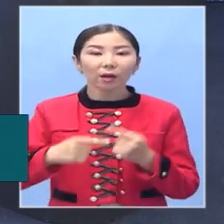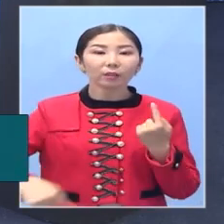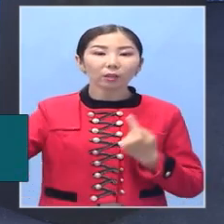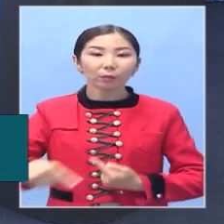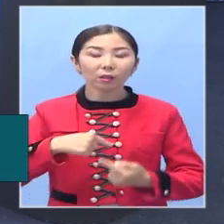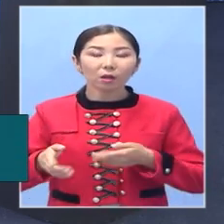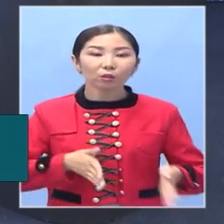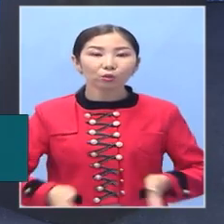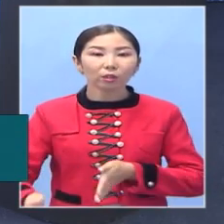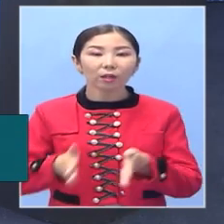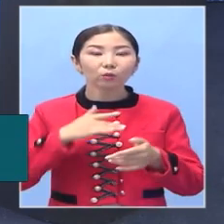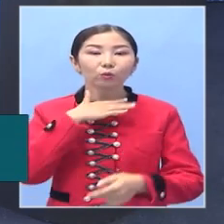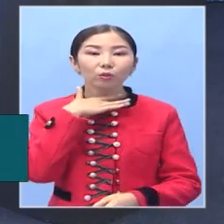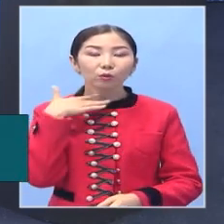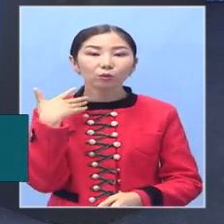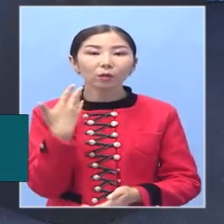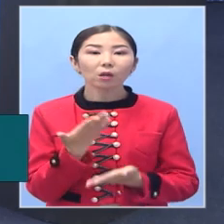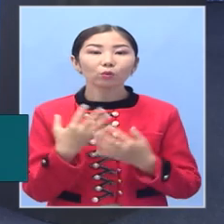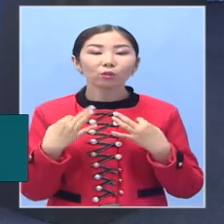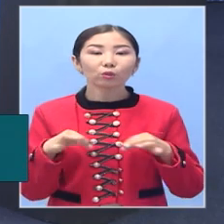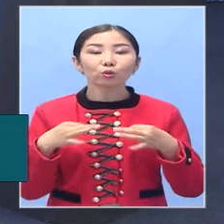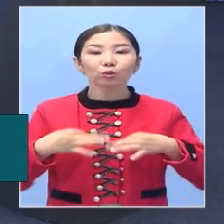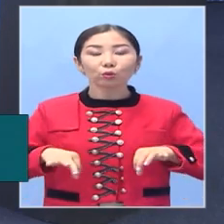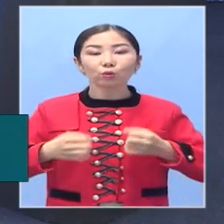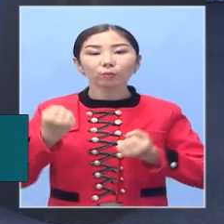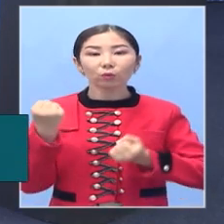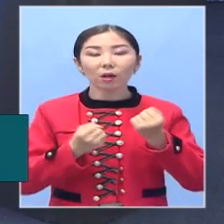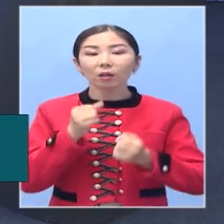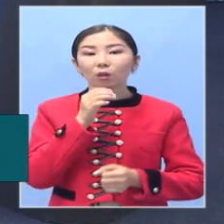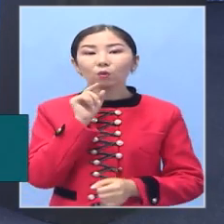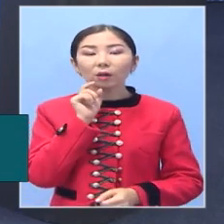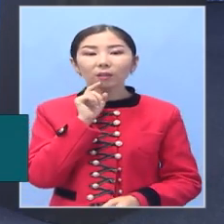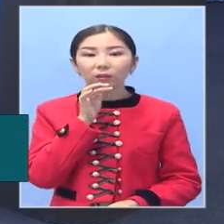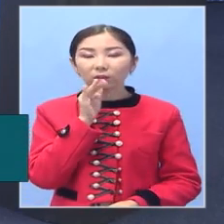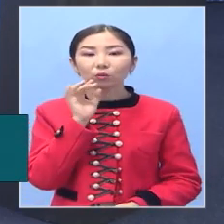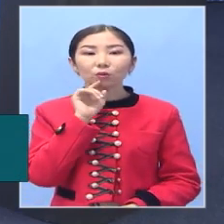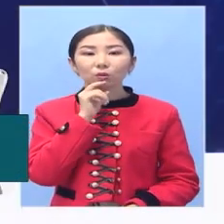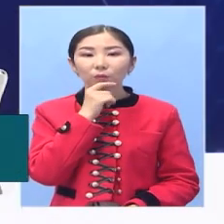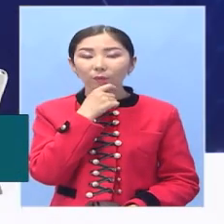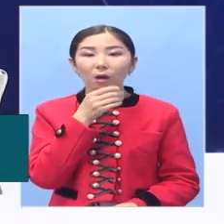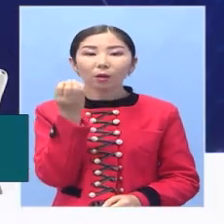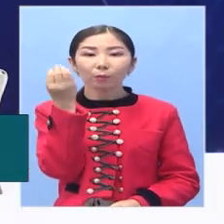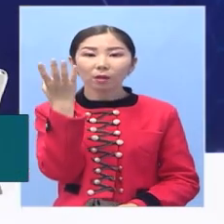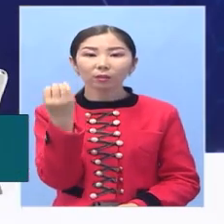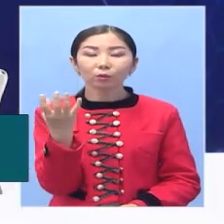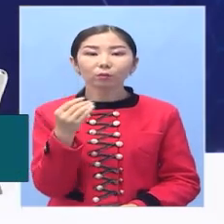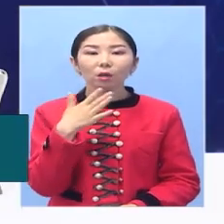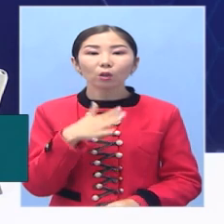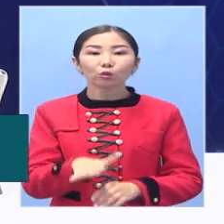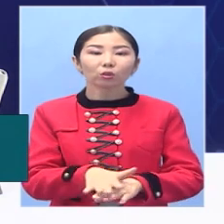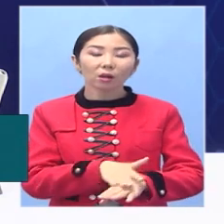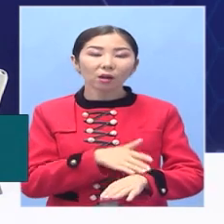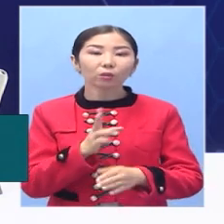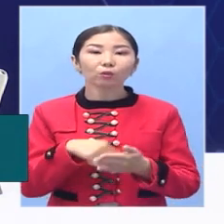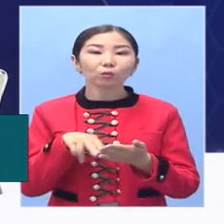көп. Айналма жол. Бул энди көлүк жүргүзүүчүлөргө де убактын алмай, жаңагы энди багдаршамдарда көп туруп калмай деген